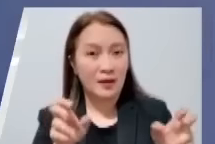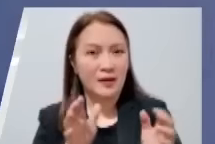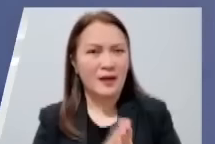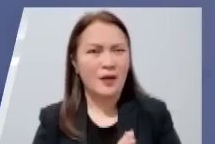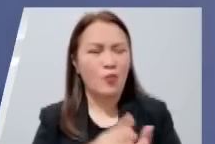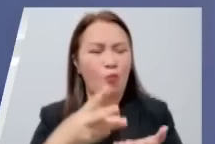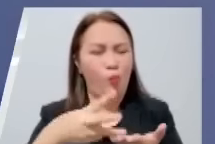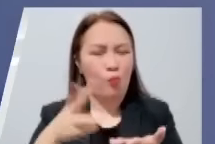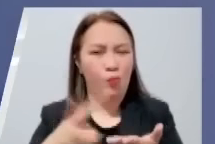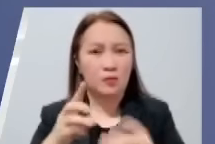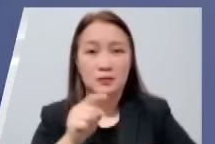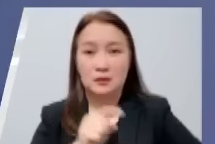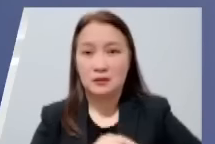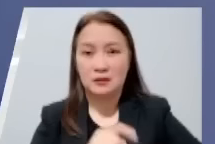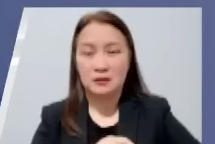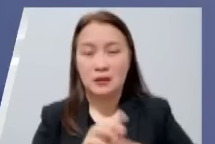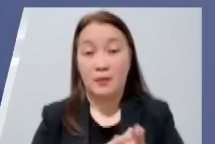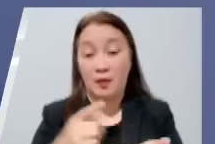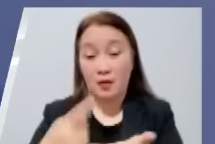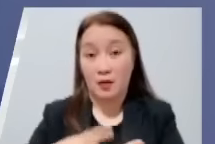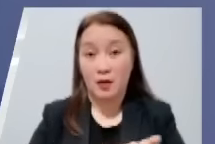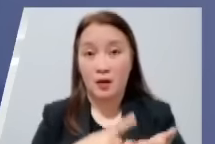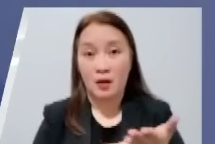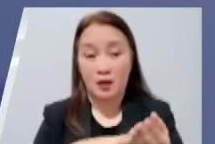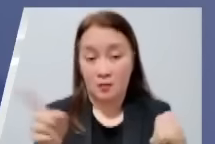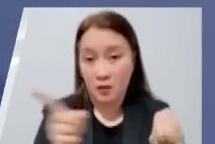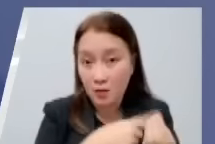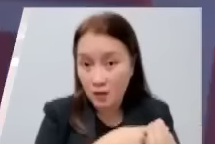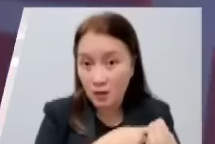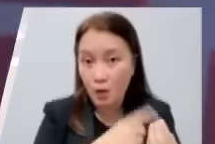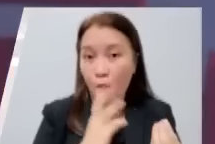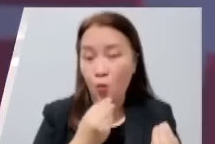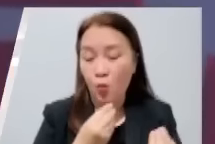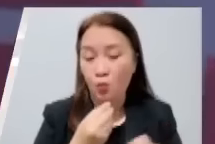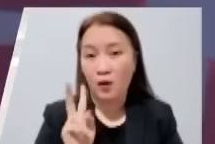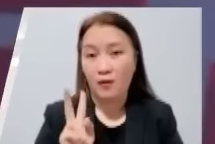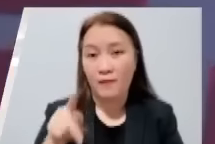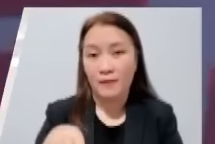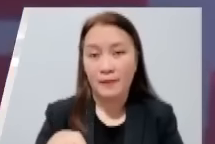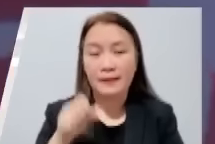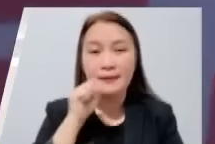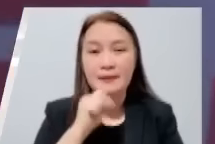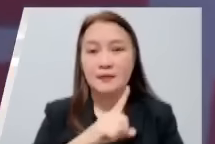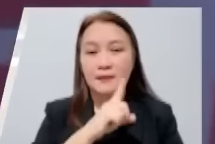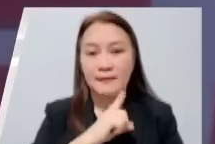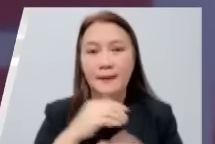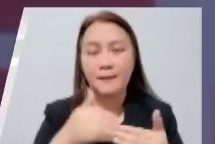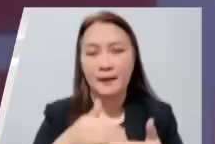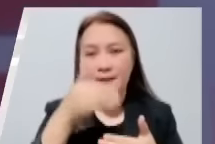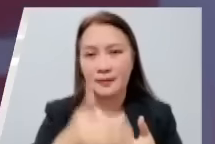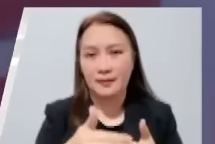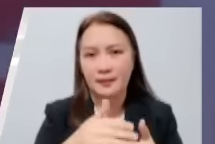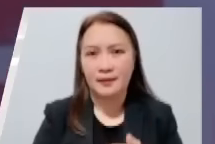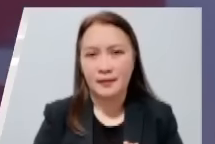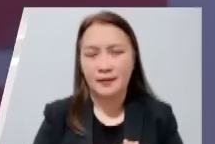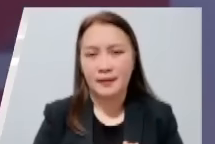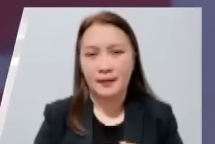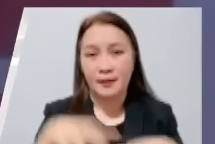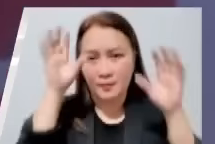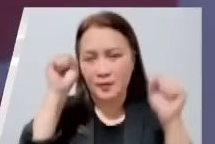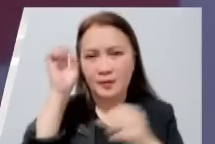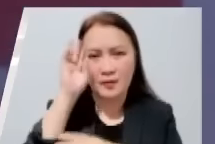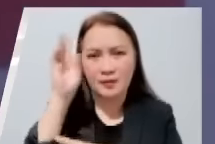panahon ang usaping pagpapa-impeach kay Vice President Sara Duterte. Kasunod yan ang pagkumpirma ng Pangulo sa nag-leak na text message kung